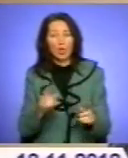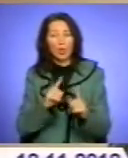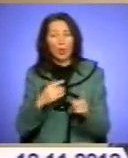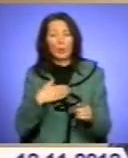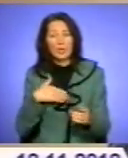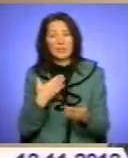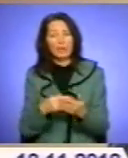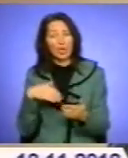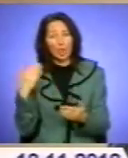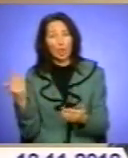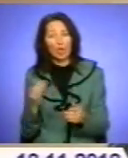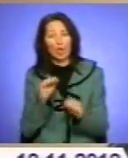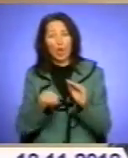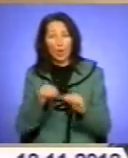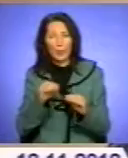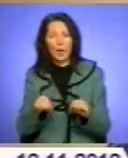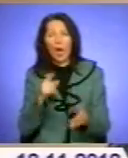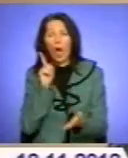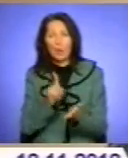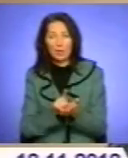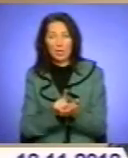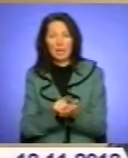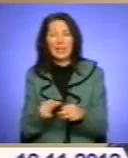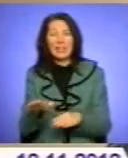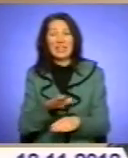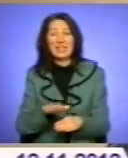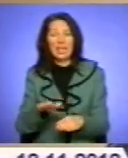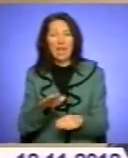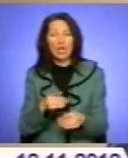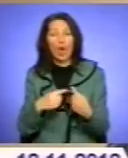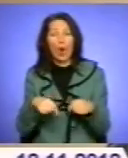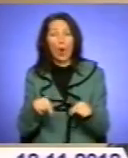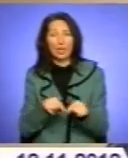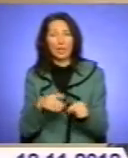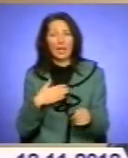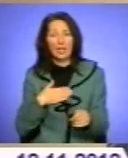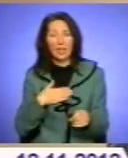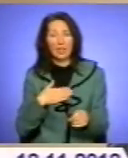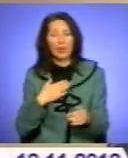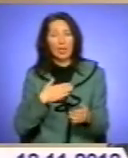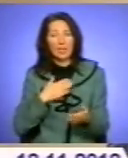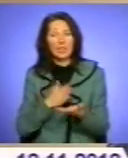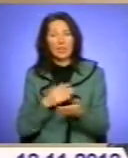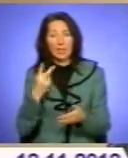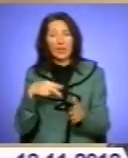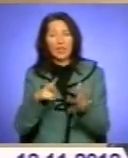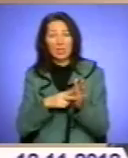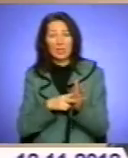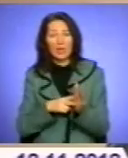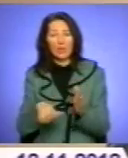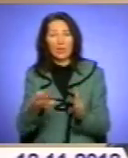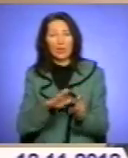и обязали территориальные органы наши, у нас есть 27 территориальных